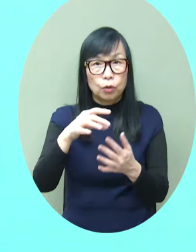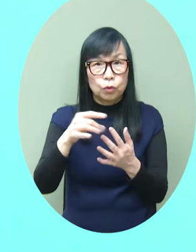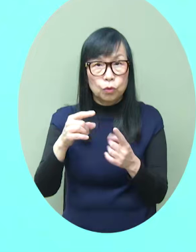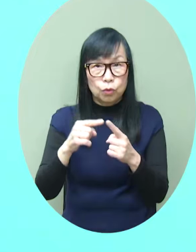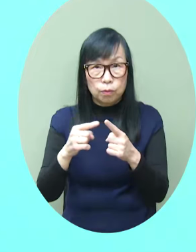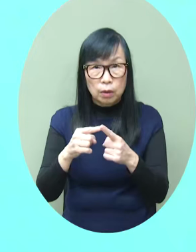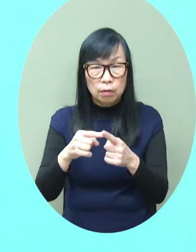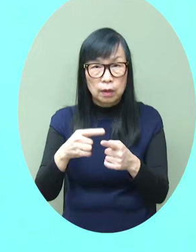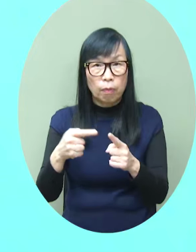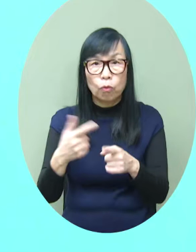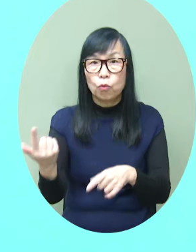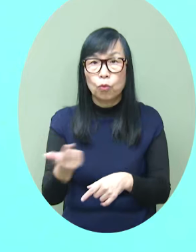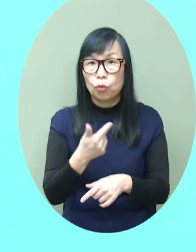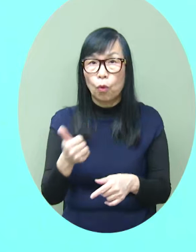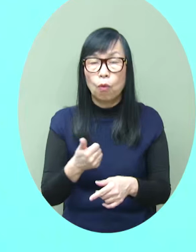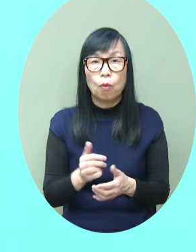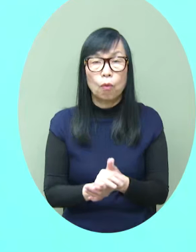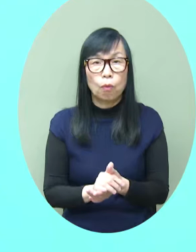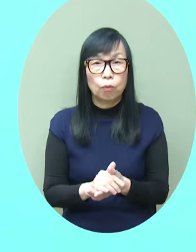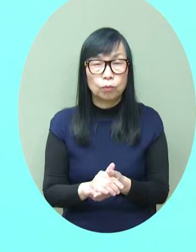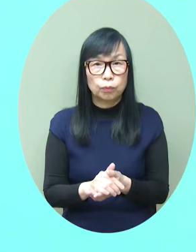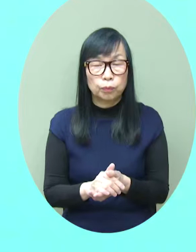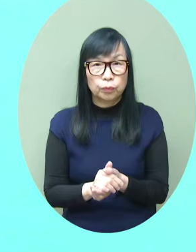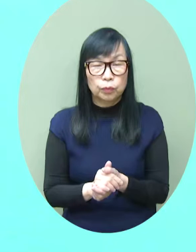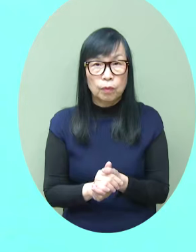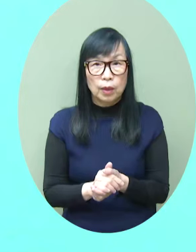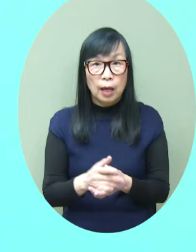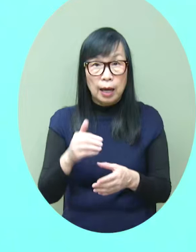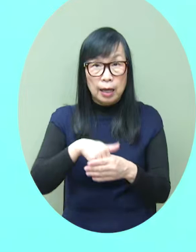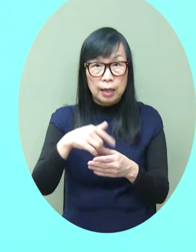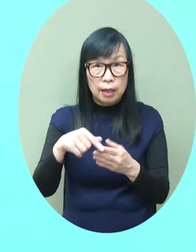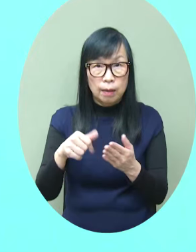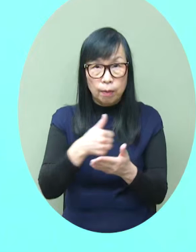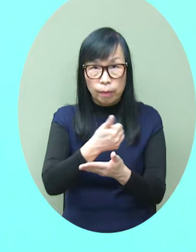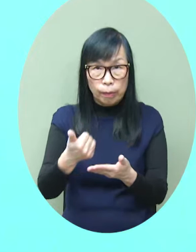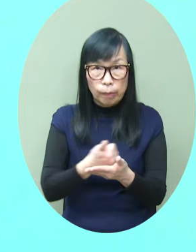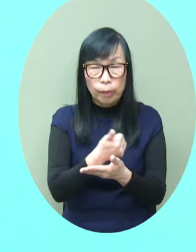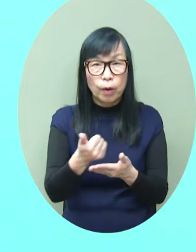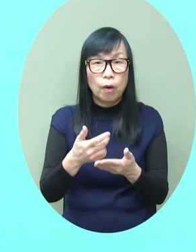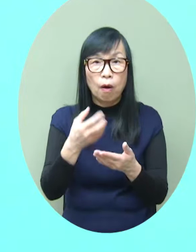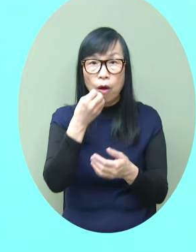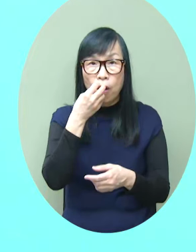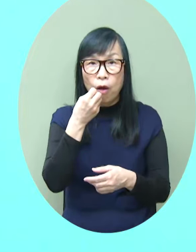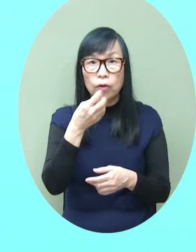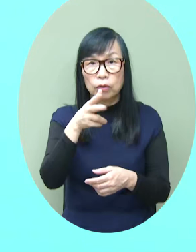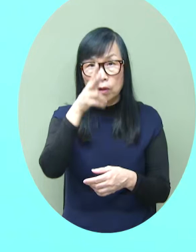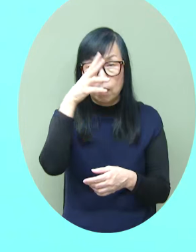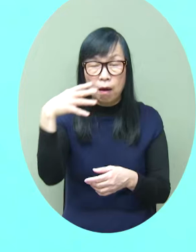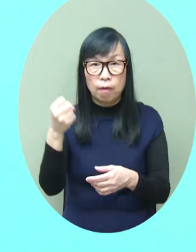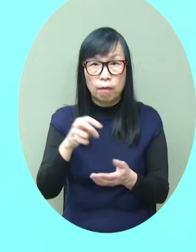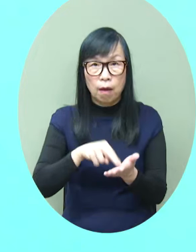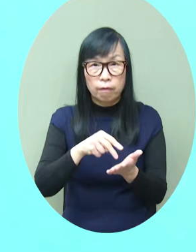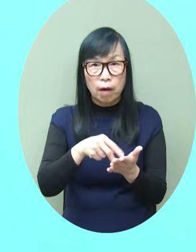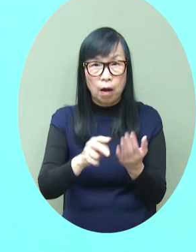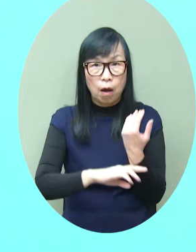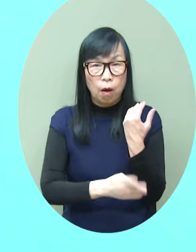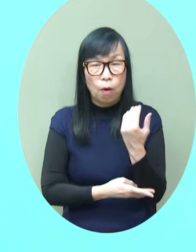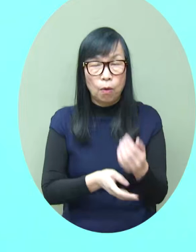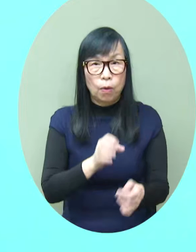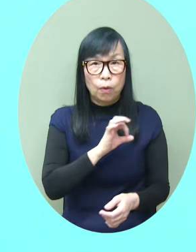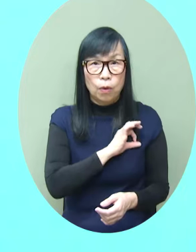是最多的。在完善了選舉制度之下的香港特別行政區的立法會將